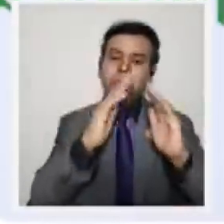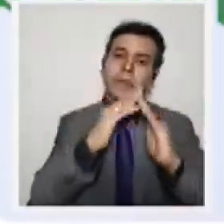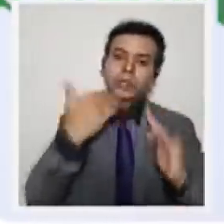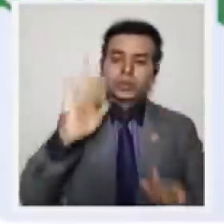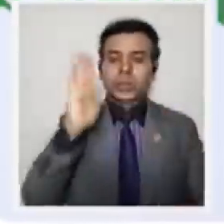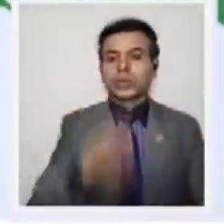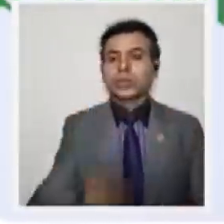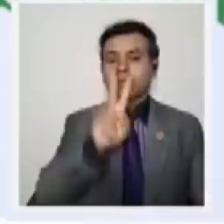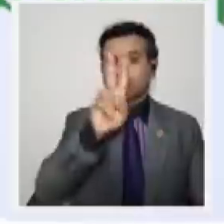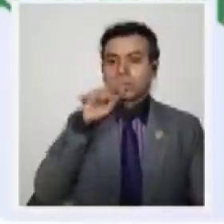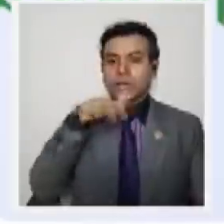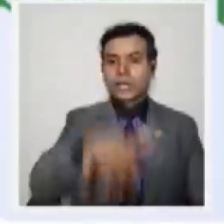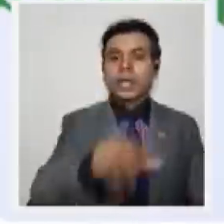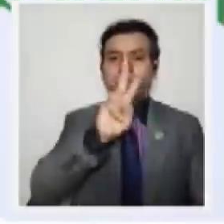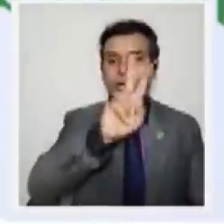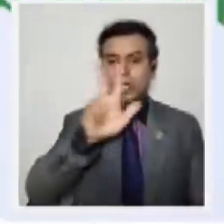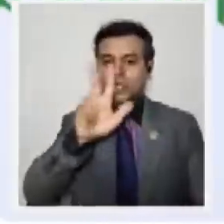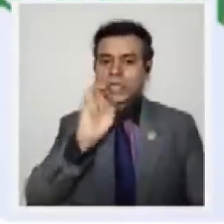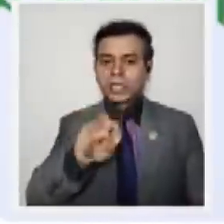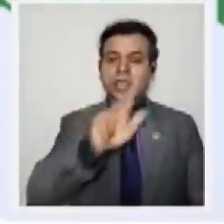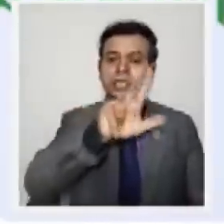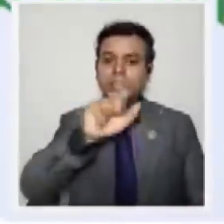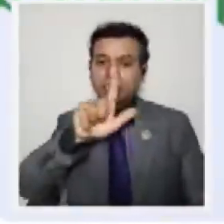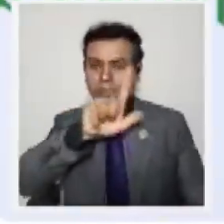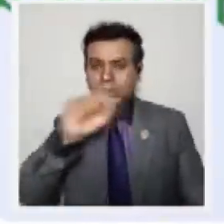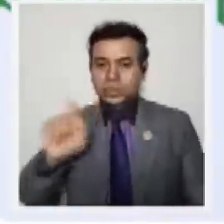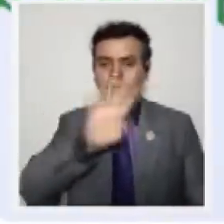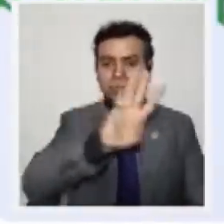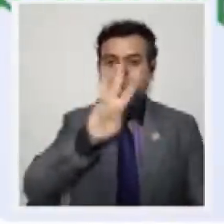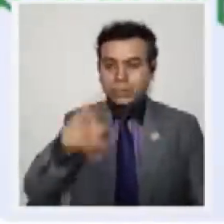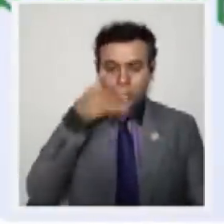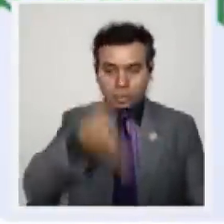287,879 জন, এ পর্যন্ত ছাড় পেয়েছেন